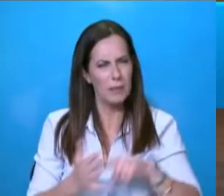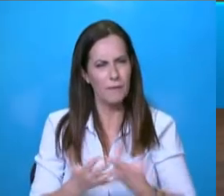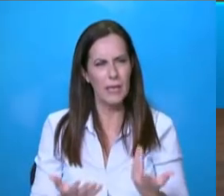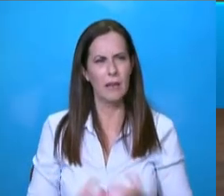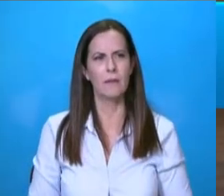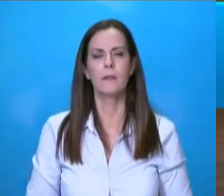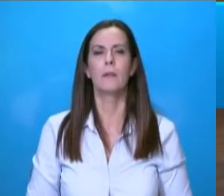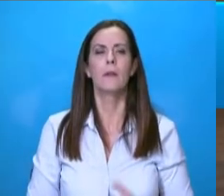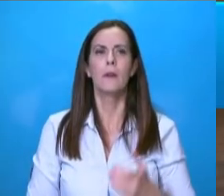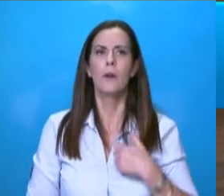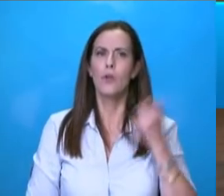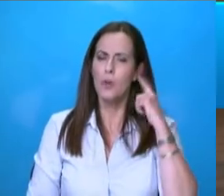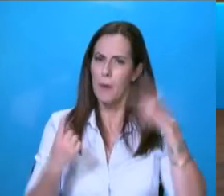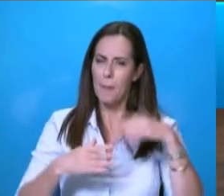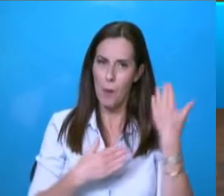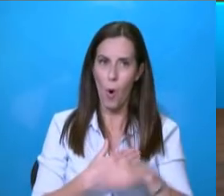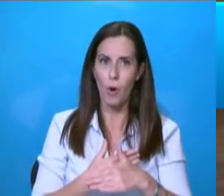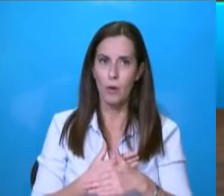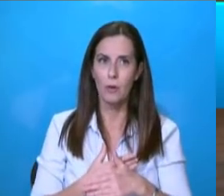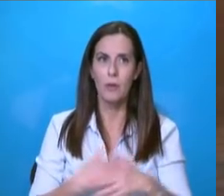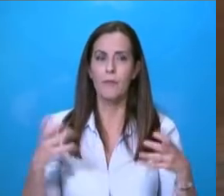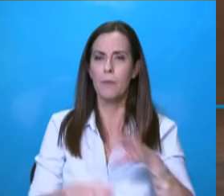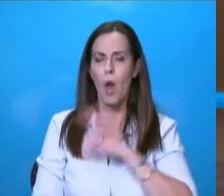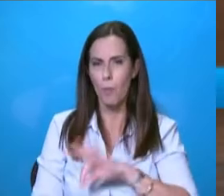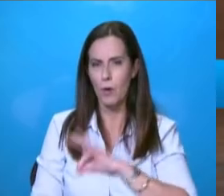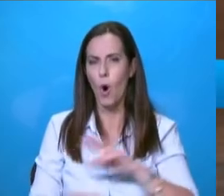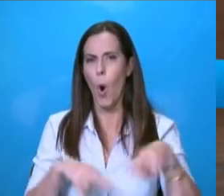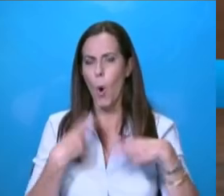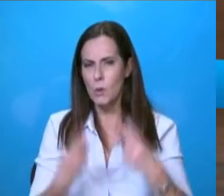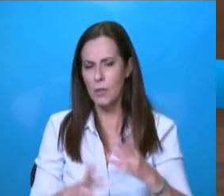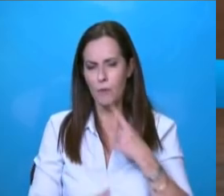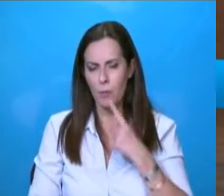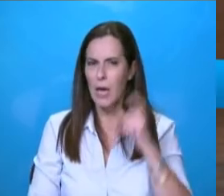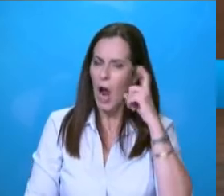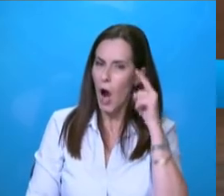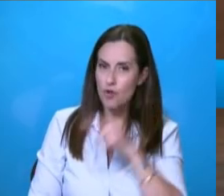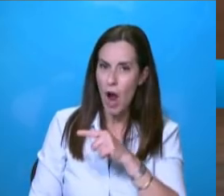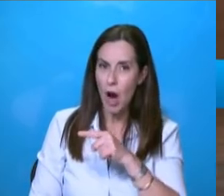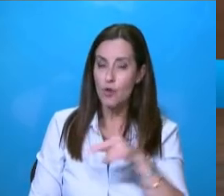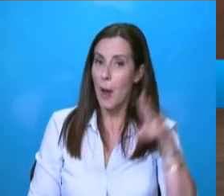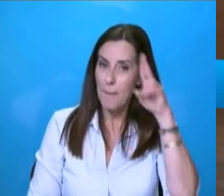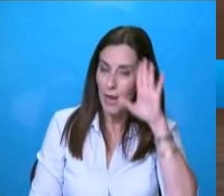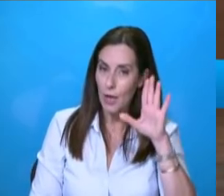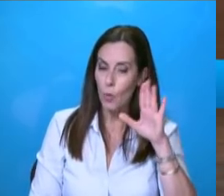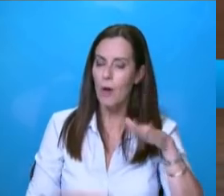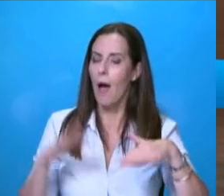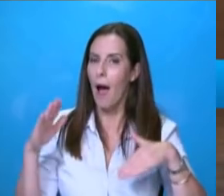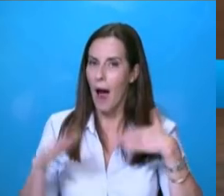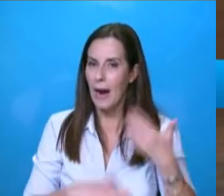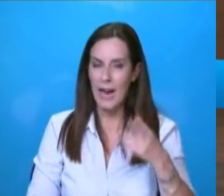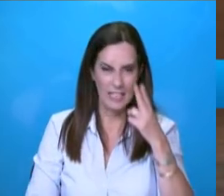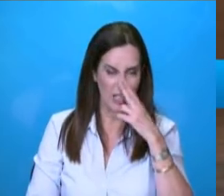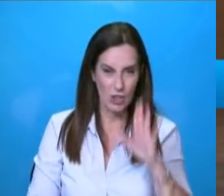אז אנחנו שומעות בימים האחרונים את אנשי ישראל ביתנו חוזרים על המסר הזה, חשש שלהם שבליכוד אחרי